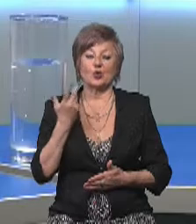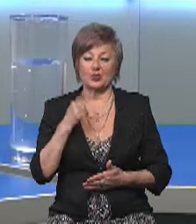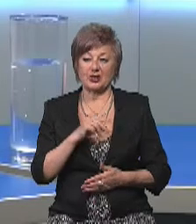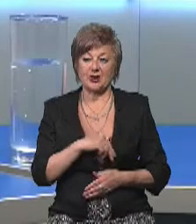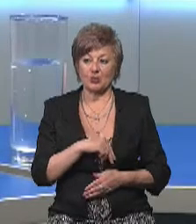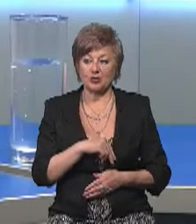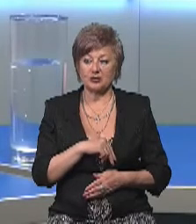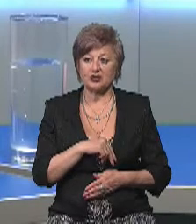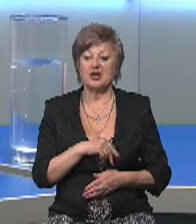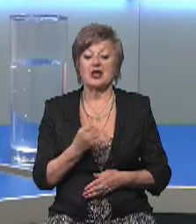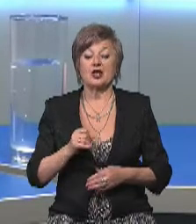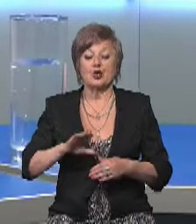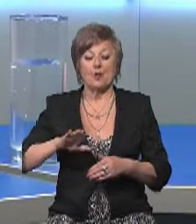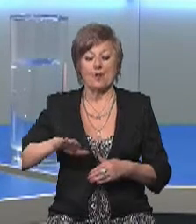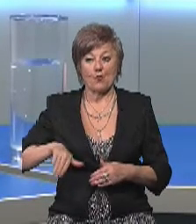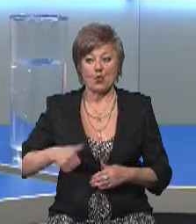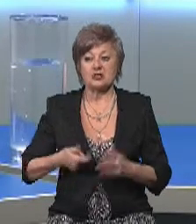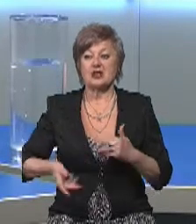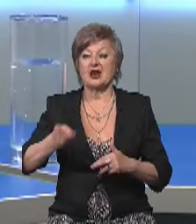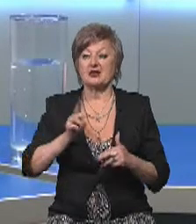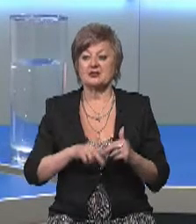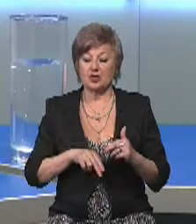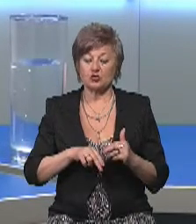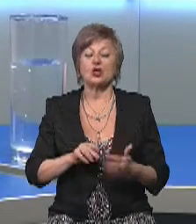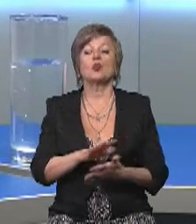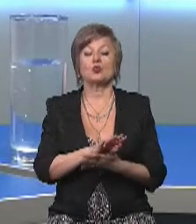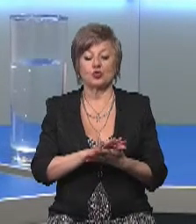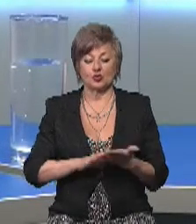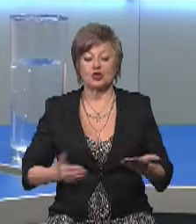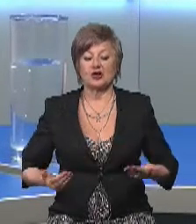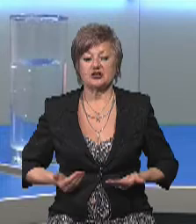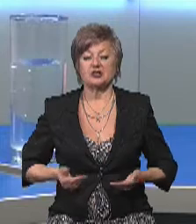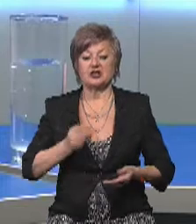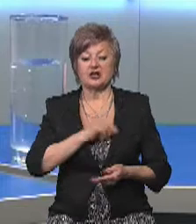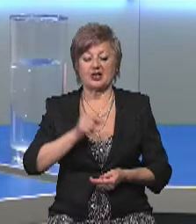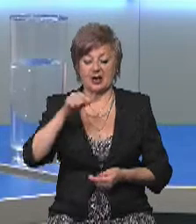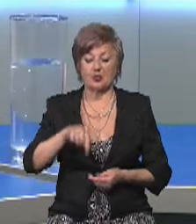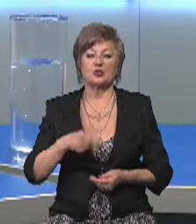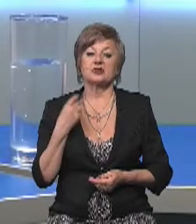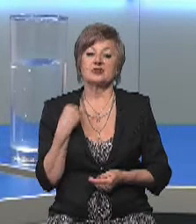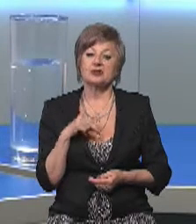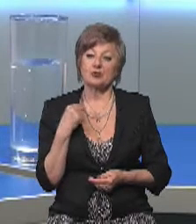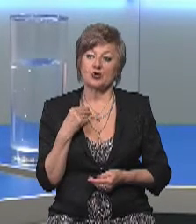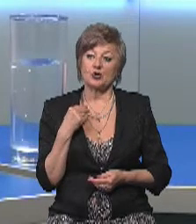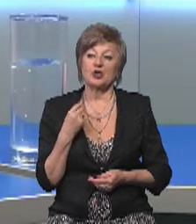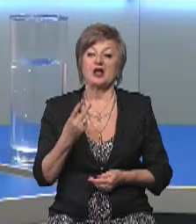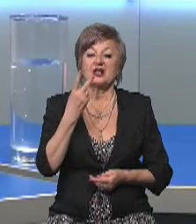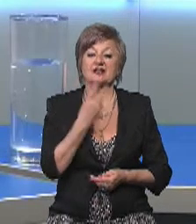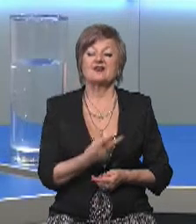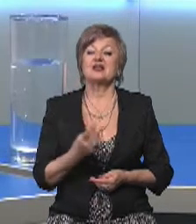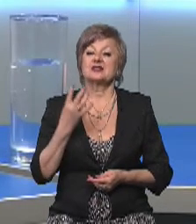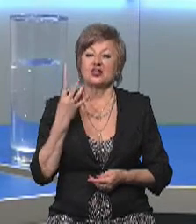тобто і після завершення її продовжую жити і працювати в Запоріжжі. Тобто